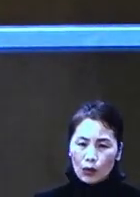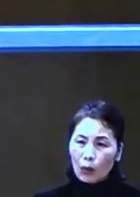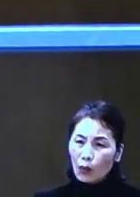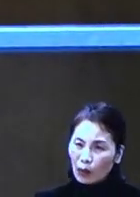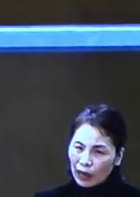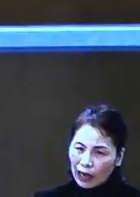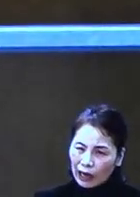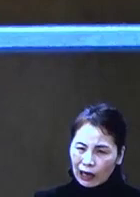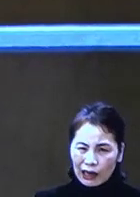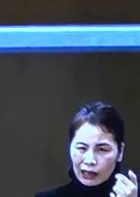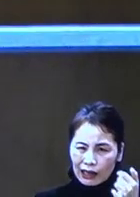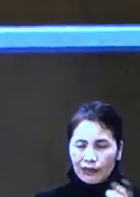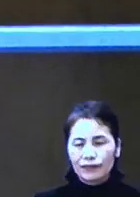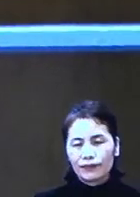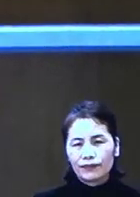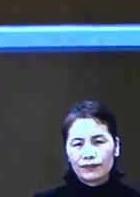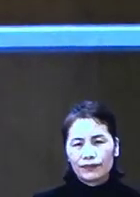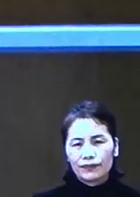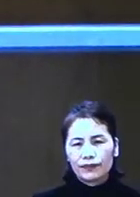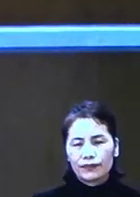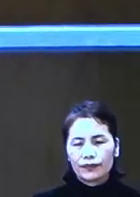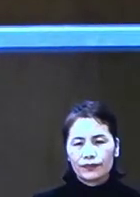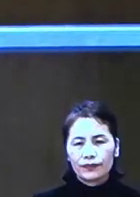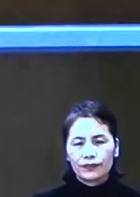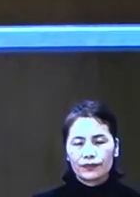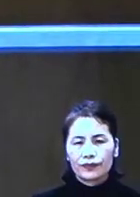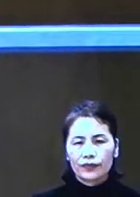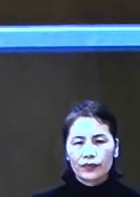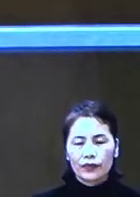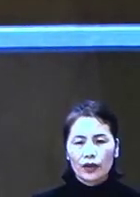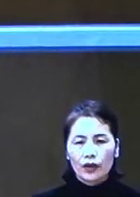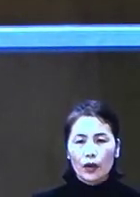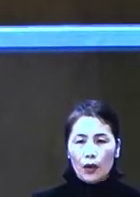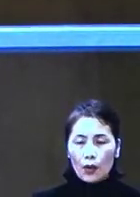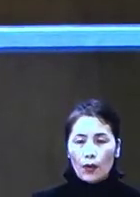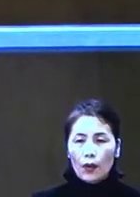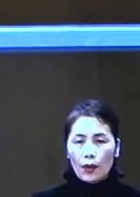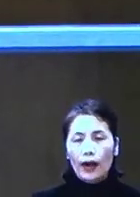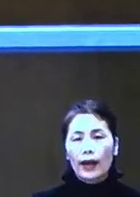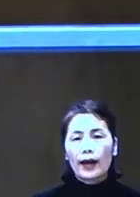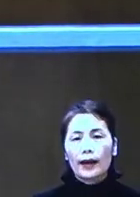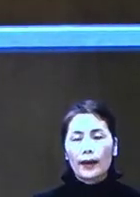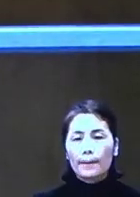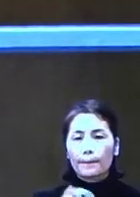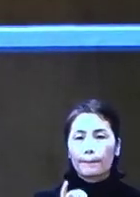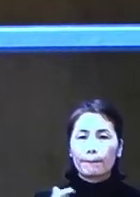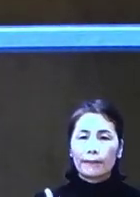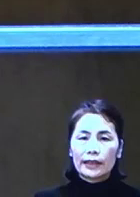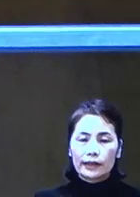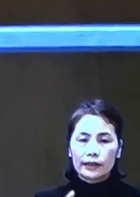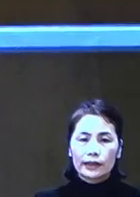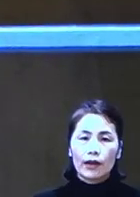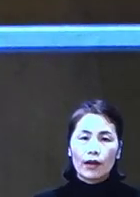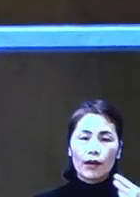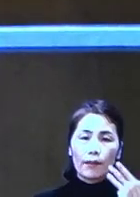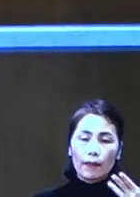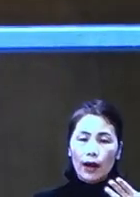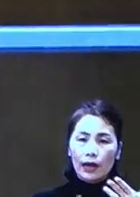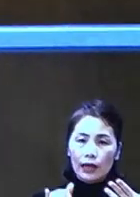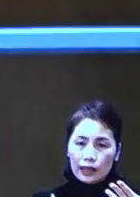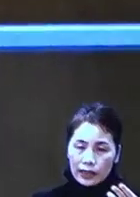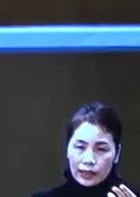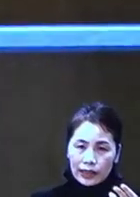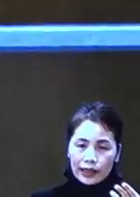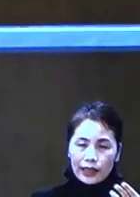생각됩니다. 올해를 민선 8기 시즌2라고 칭하며 도민과의 소통을 늘겠다고